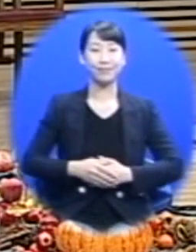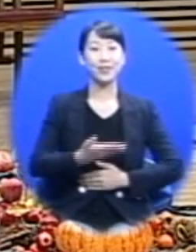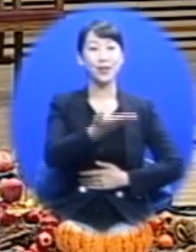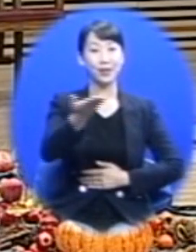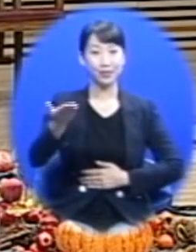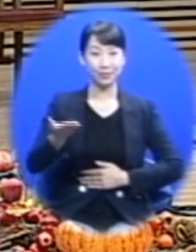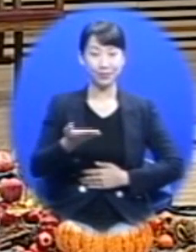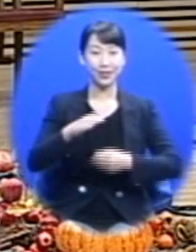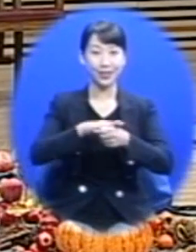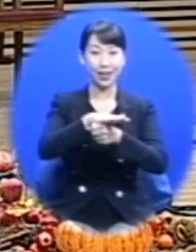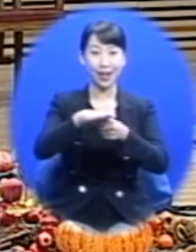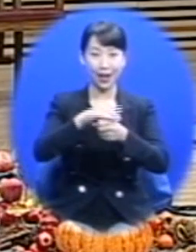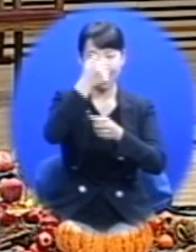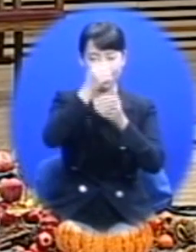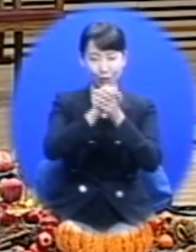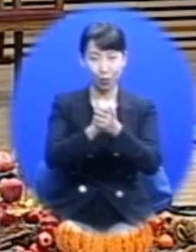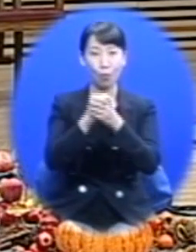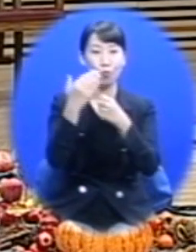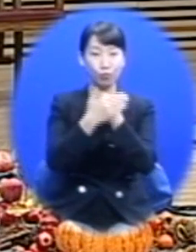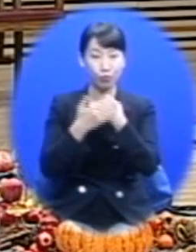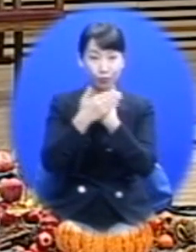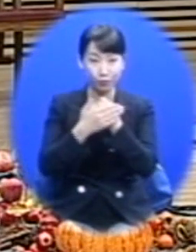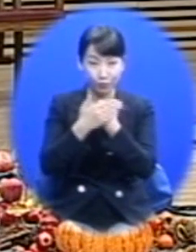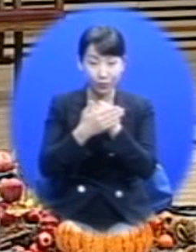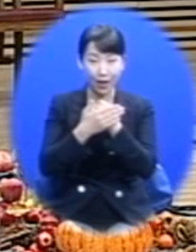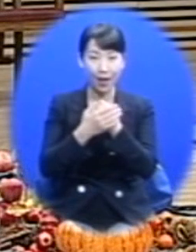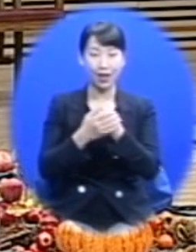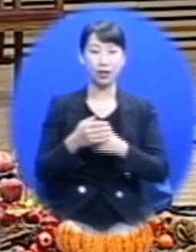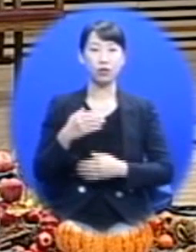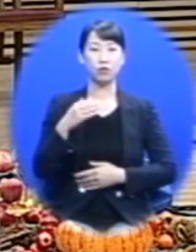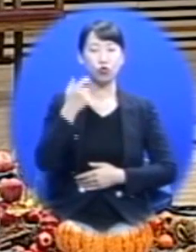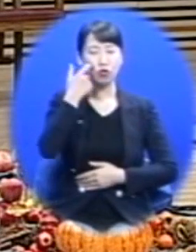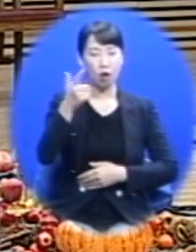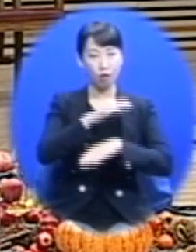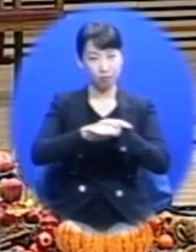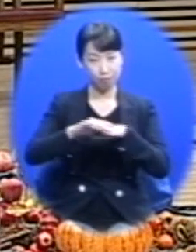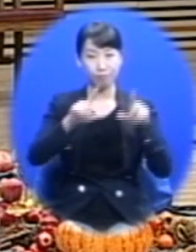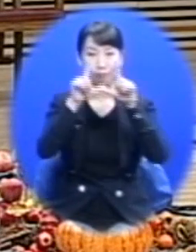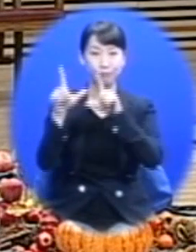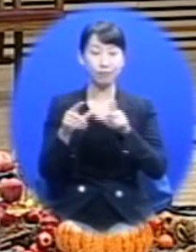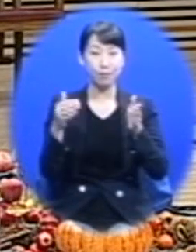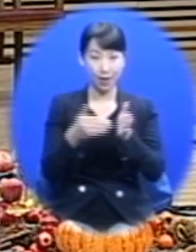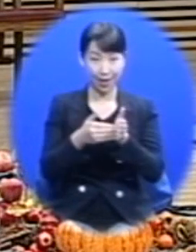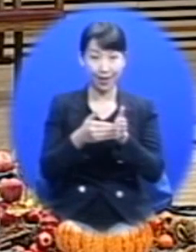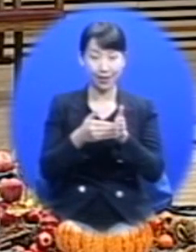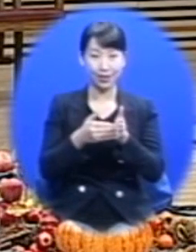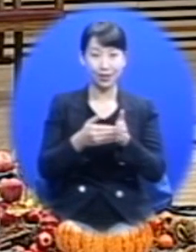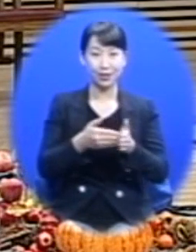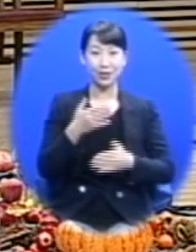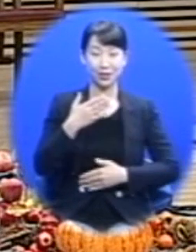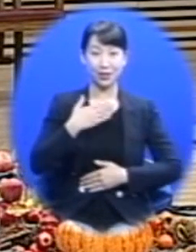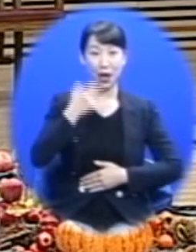여러분의 사랑과 또 기도로 정말 은혜로운 6개월을 보냈습니다. 아마 여러분들도